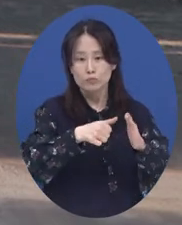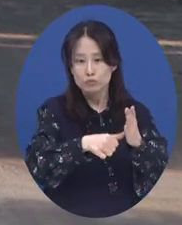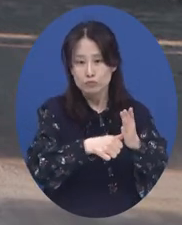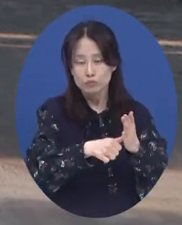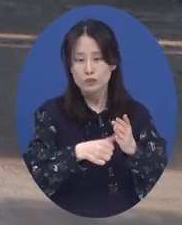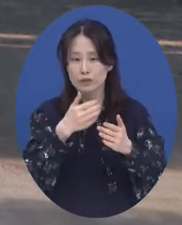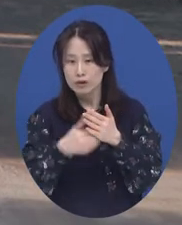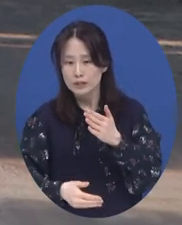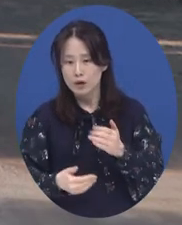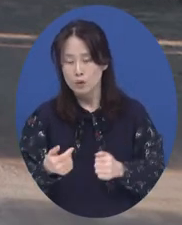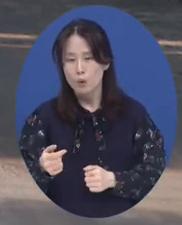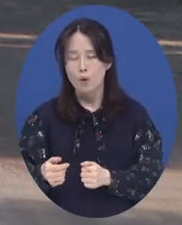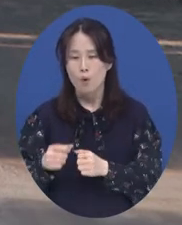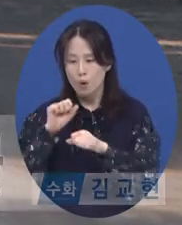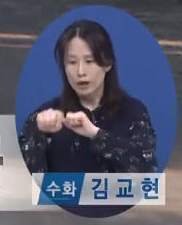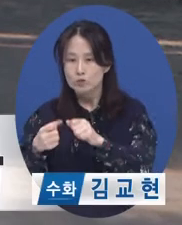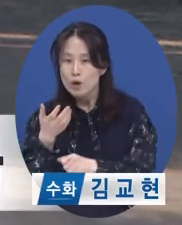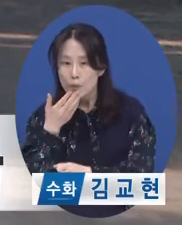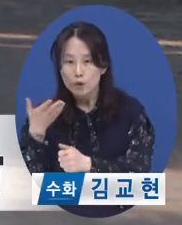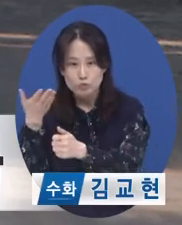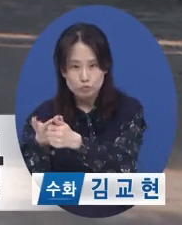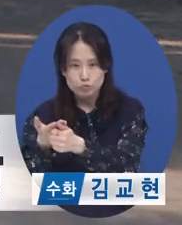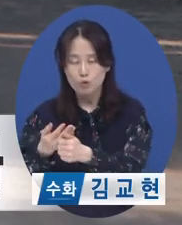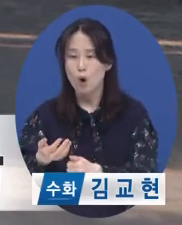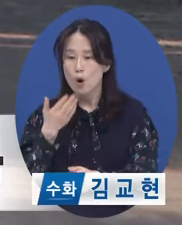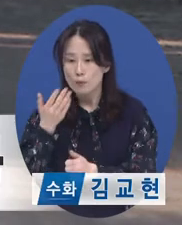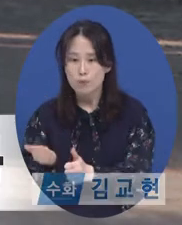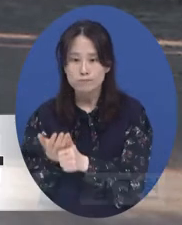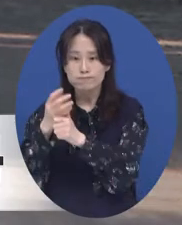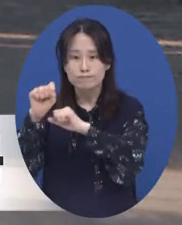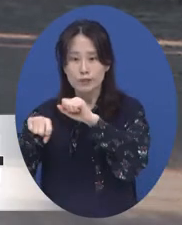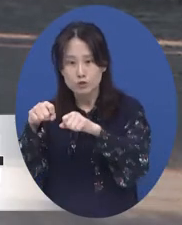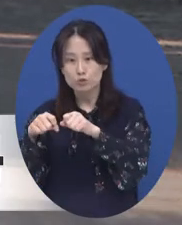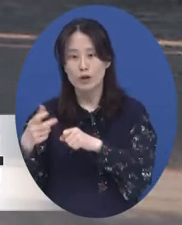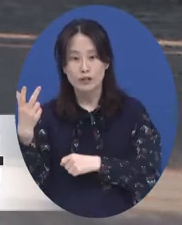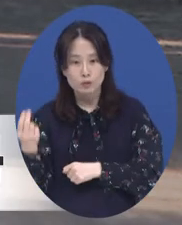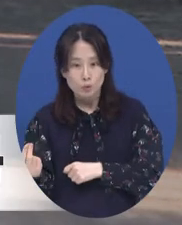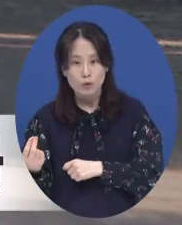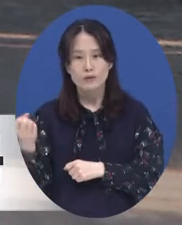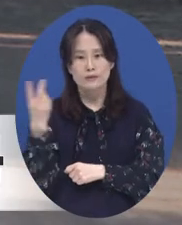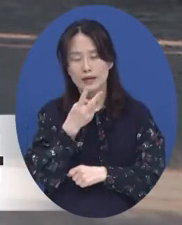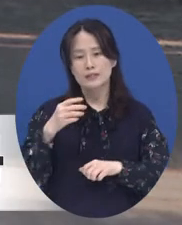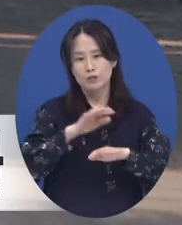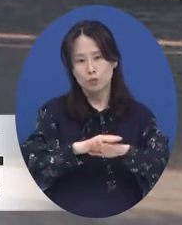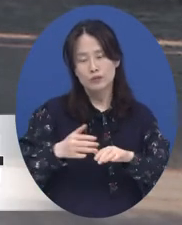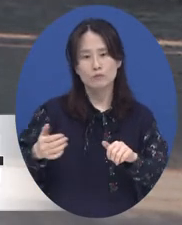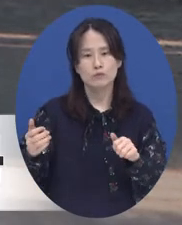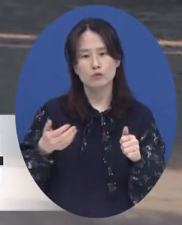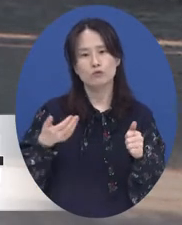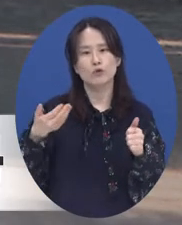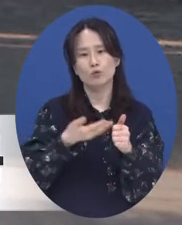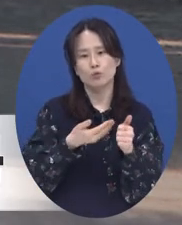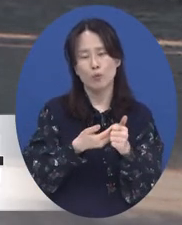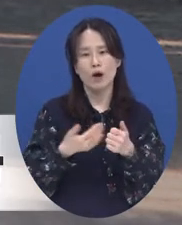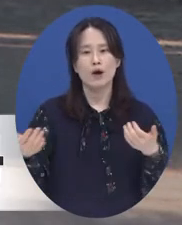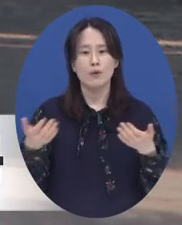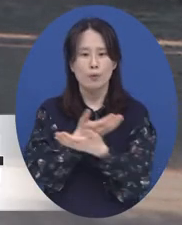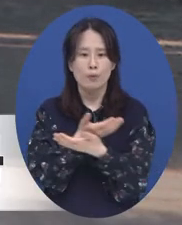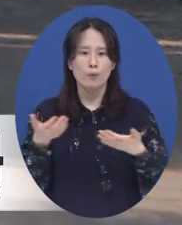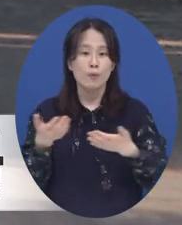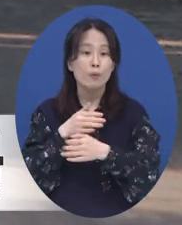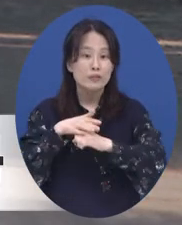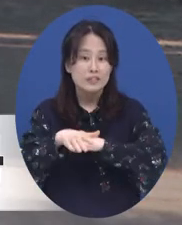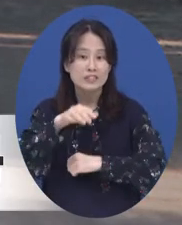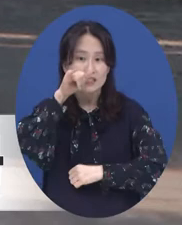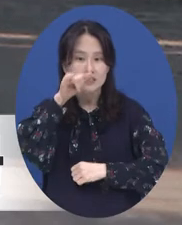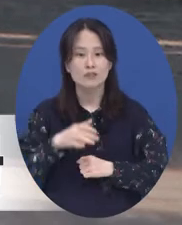농작물에서 나온 부산물을 가축 사료로 사용하고 이 부산물을 먹고 자란 가축에서 나온 분뇨를 다시 농작물로 기르는데 퇴비로